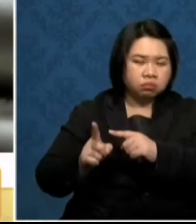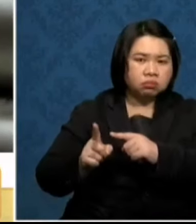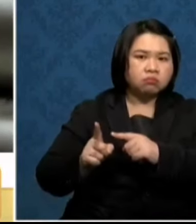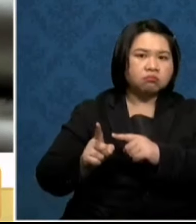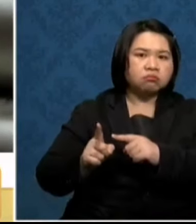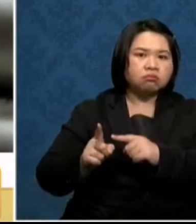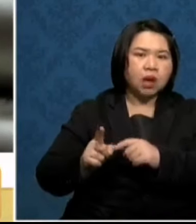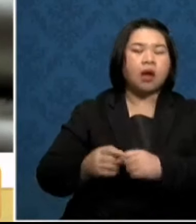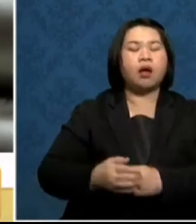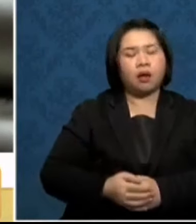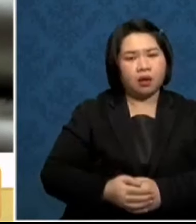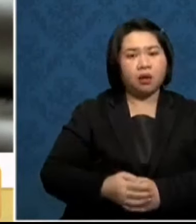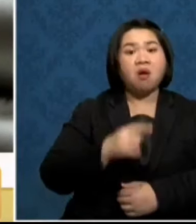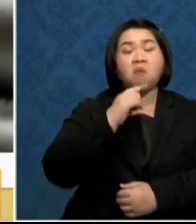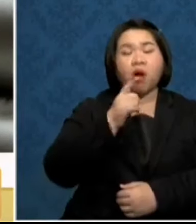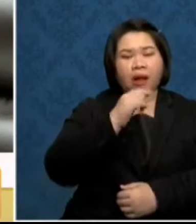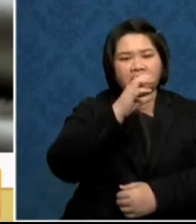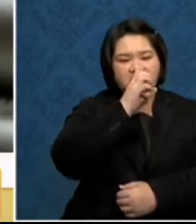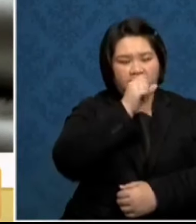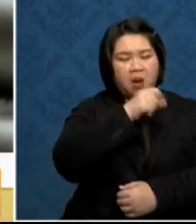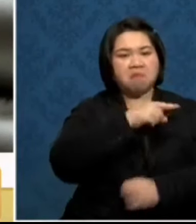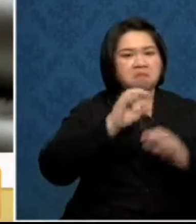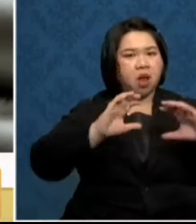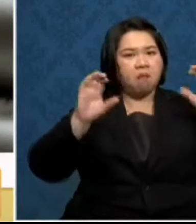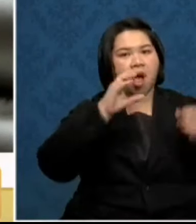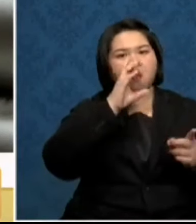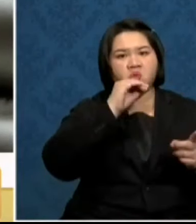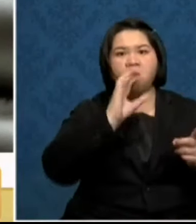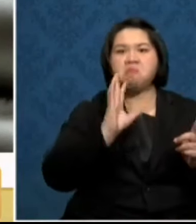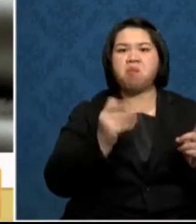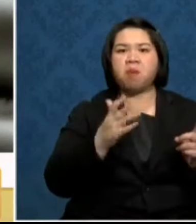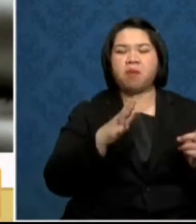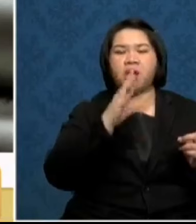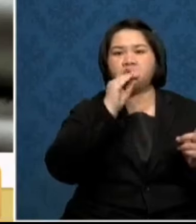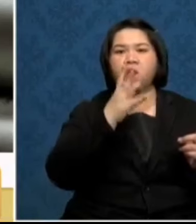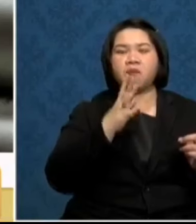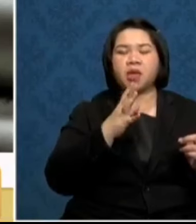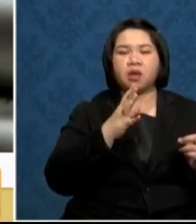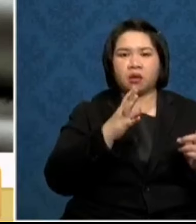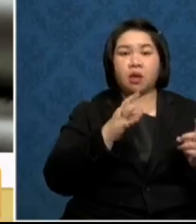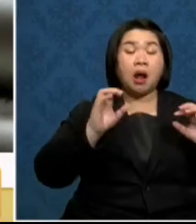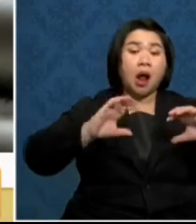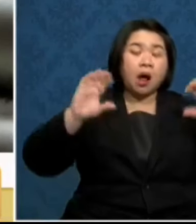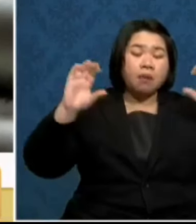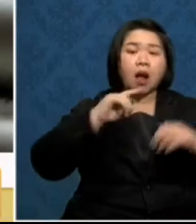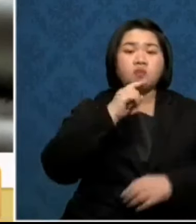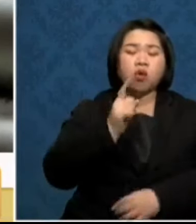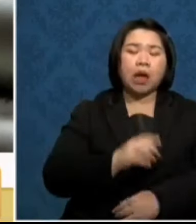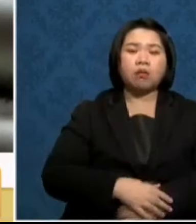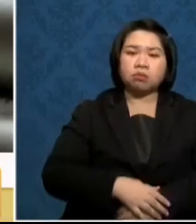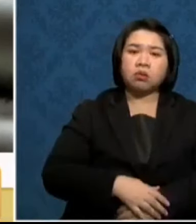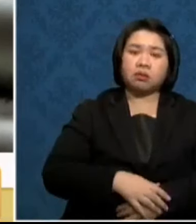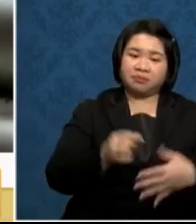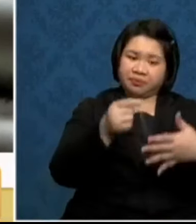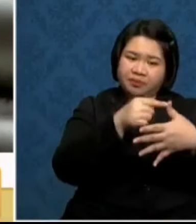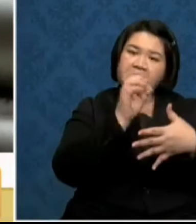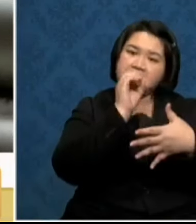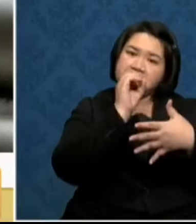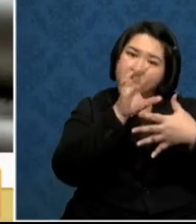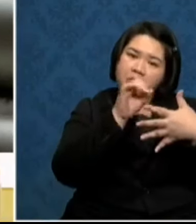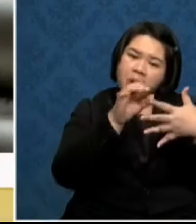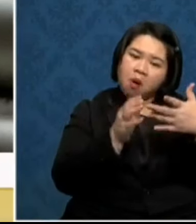รัฐบาลไม่ได้บอกกับประชาชนรัฐบาลบอกแต่บางเรื่องบอก